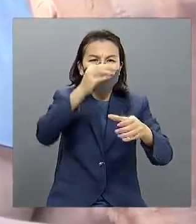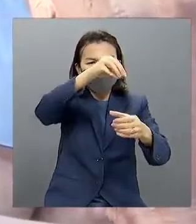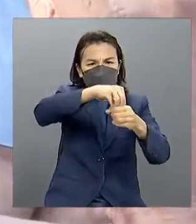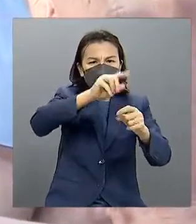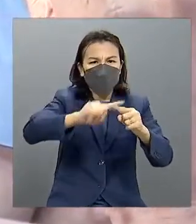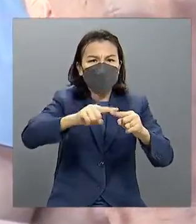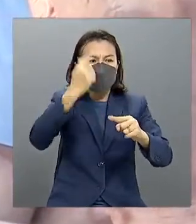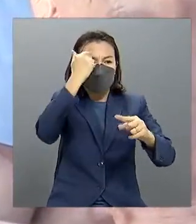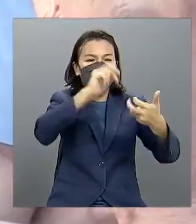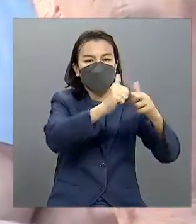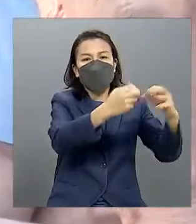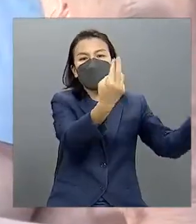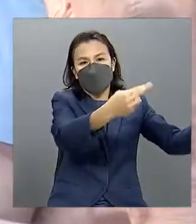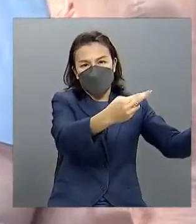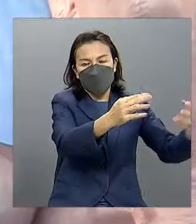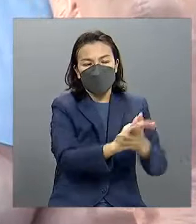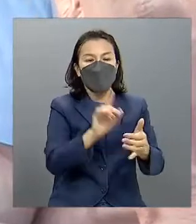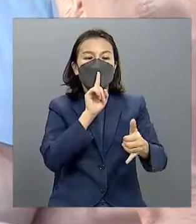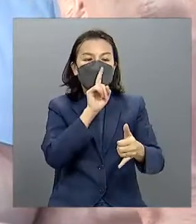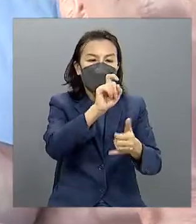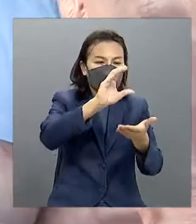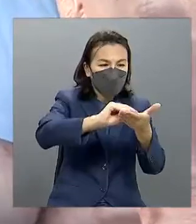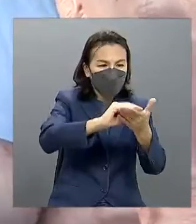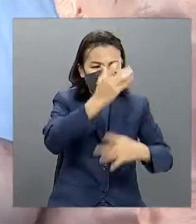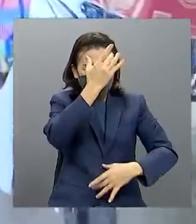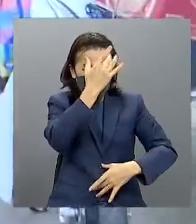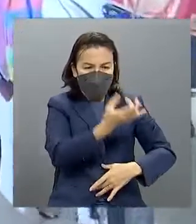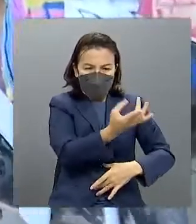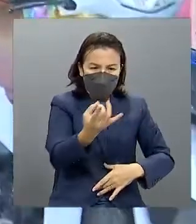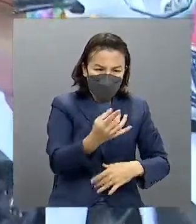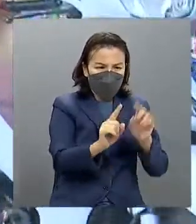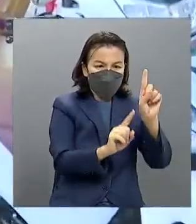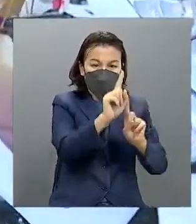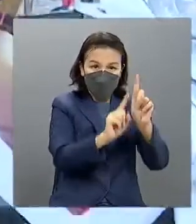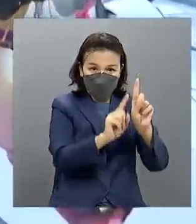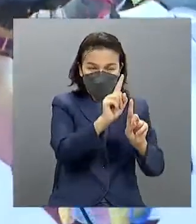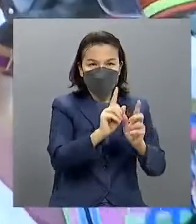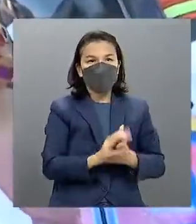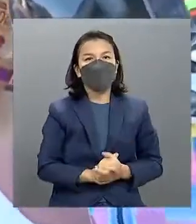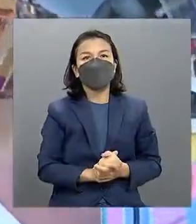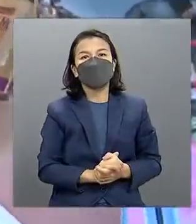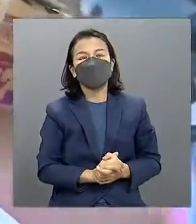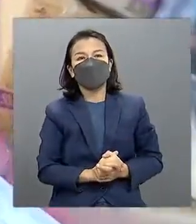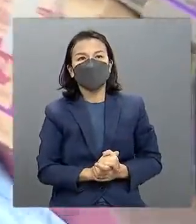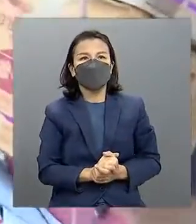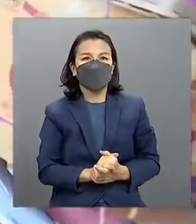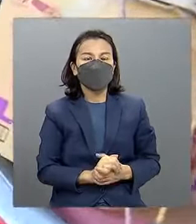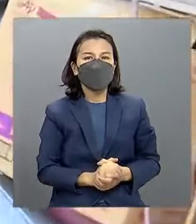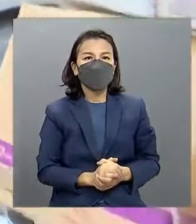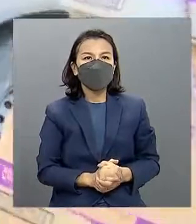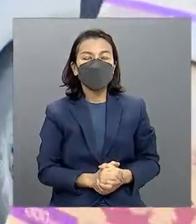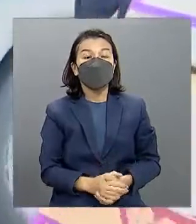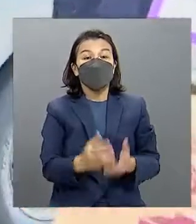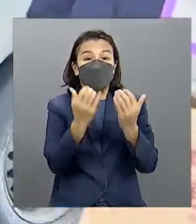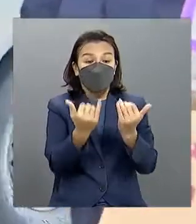เบื้องต้นในการคัดกรองดูสภาพอาการต่างๆประเมินอาการทั่วไปครับอ่ะแต่จนถึงขณะนี้นะครับผู้หนีภัย